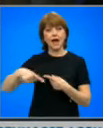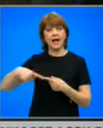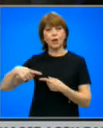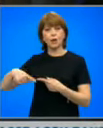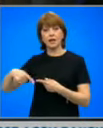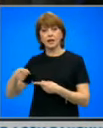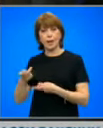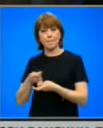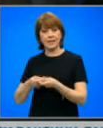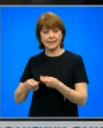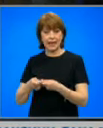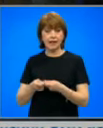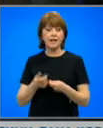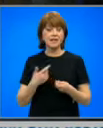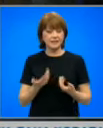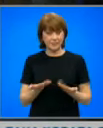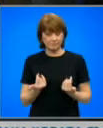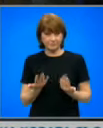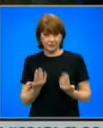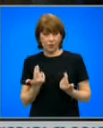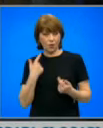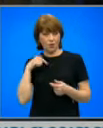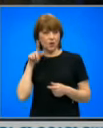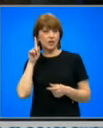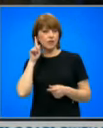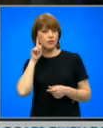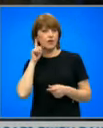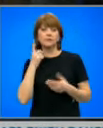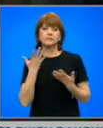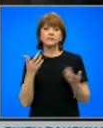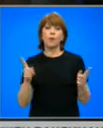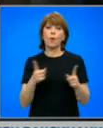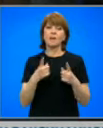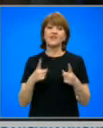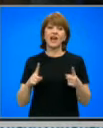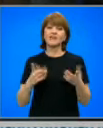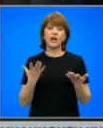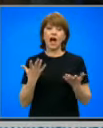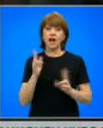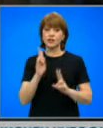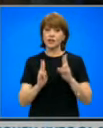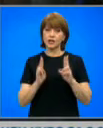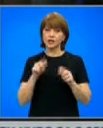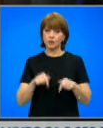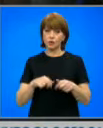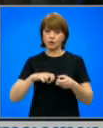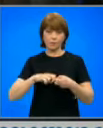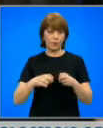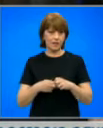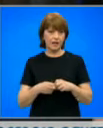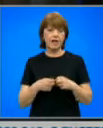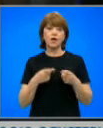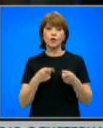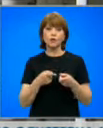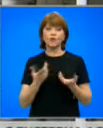И аз към час по-скоро да чуя каква е визията на управляващите, как ще решат този проблем. Това е изискване